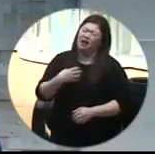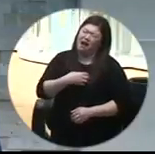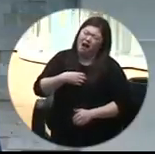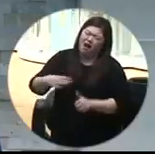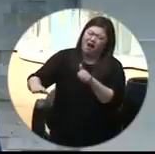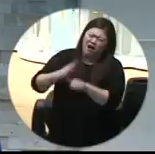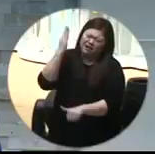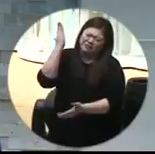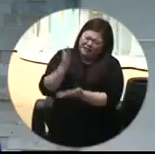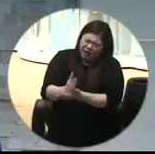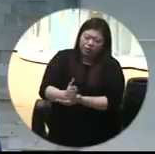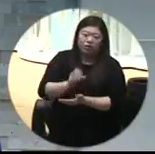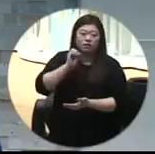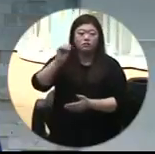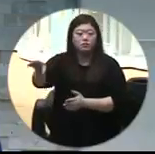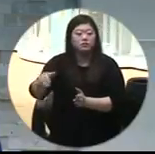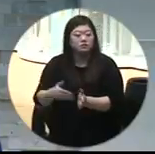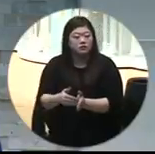말라는 얘기.